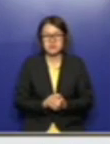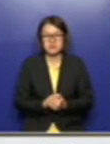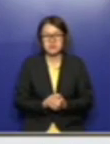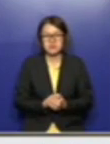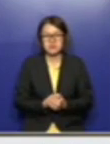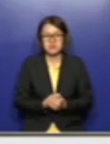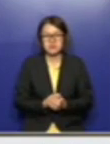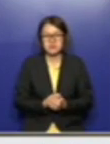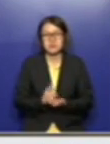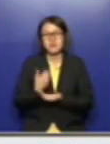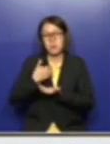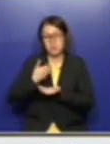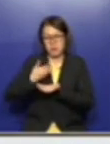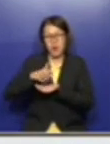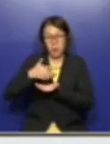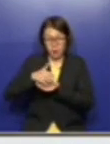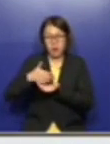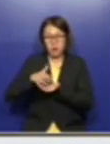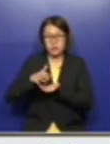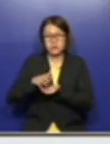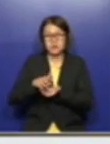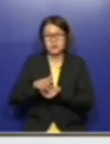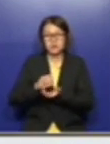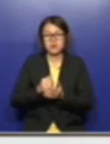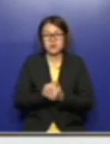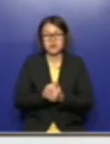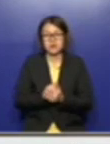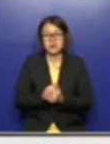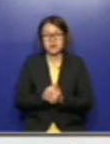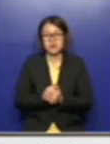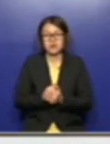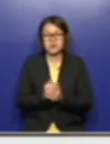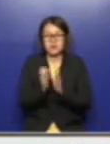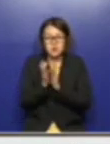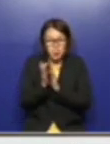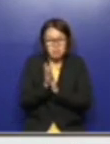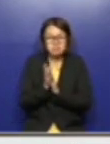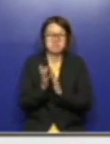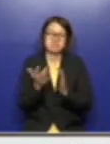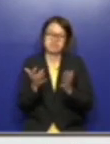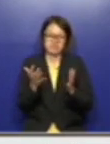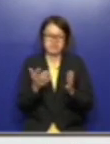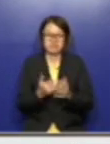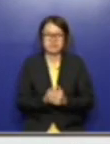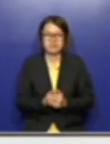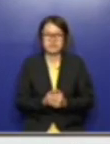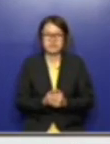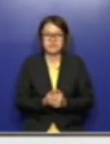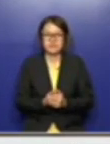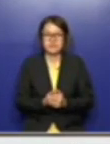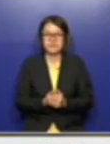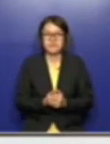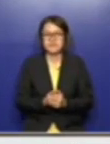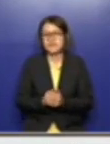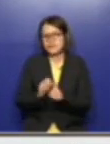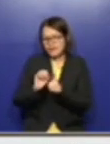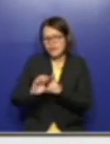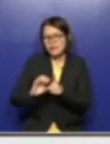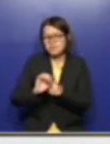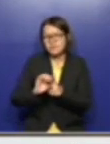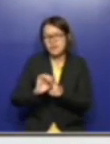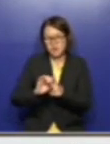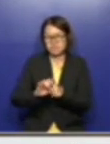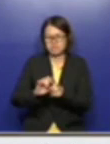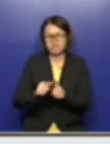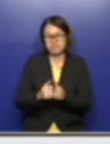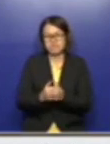การอภิปรายของผมเนี่ยนะครับท่านอย่าได้หวังเลยว่าจะมีคำชื่นชมแต่ว่าเป็นคำติชมที่ต้องบ